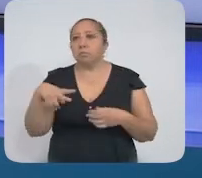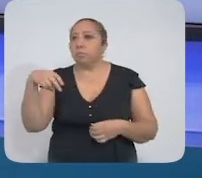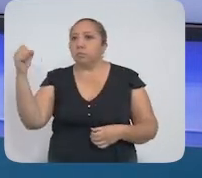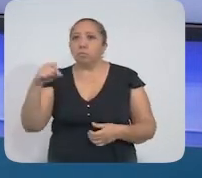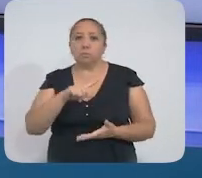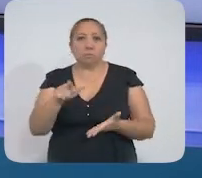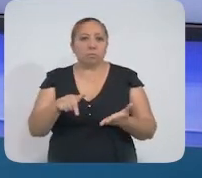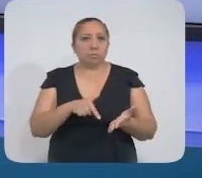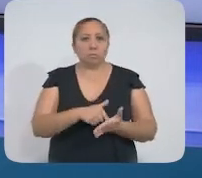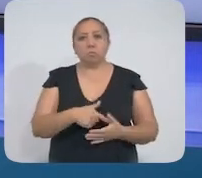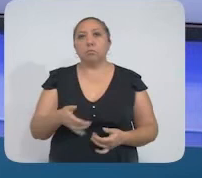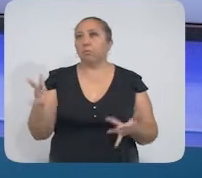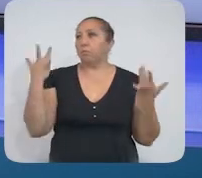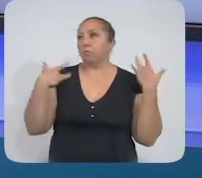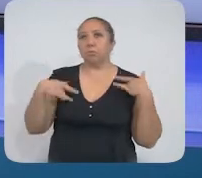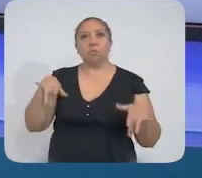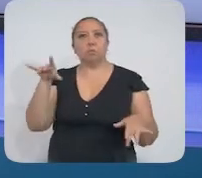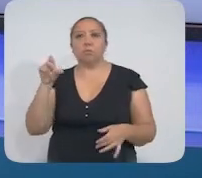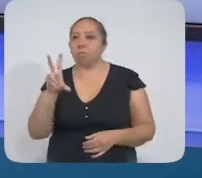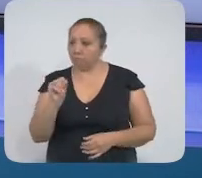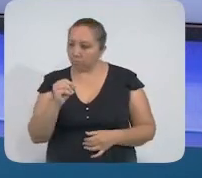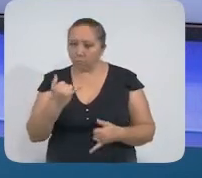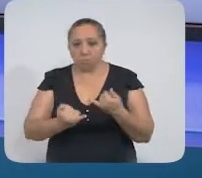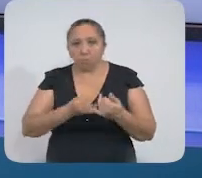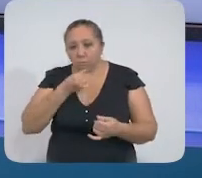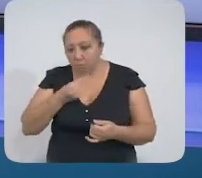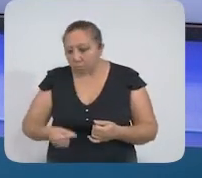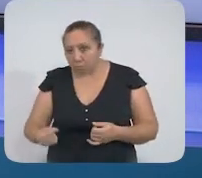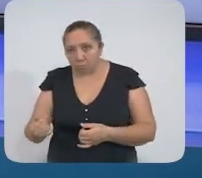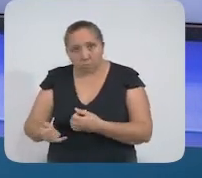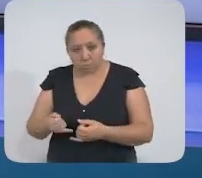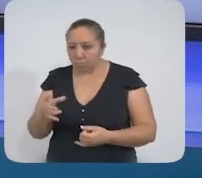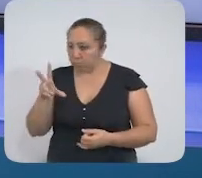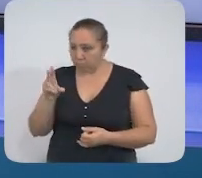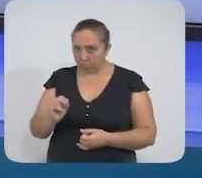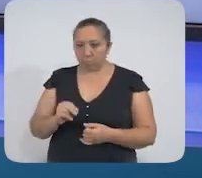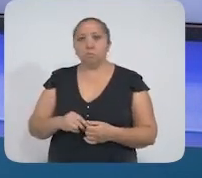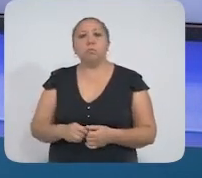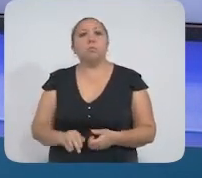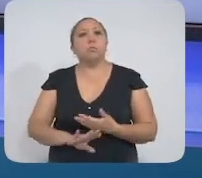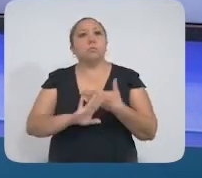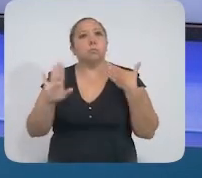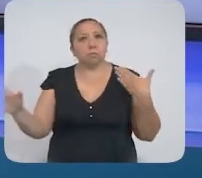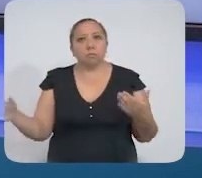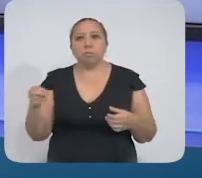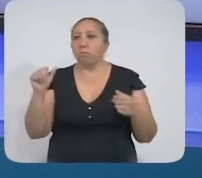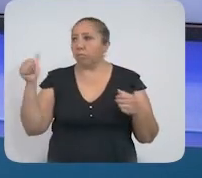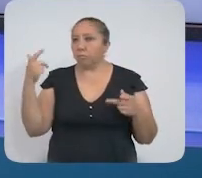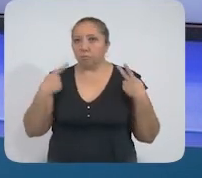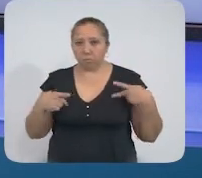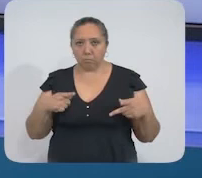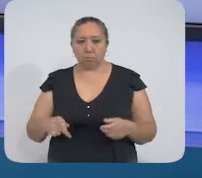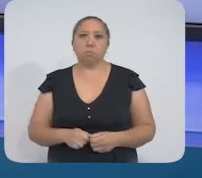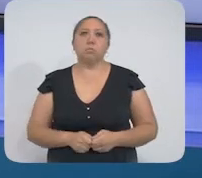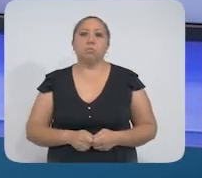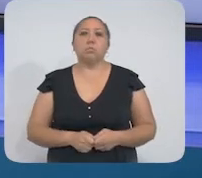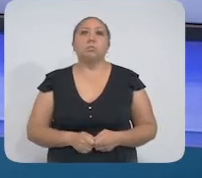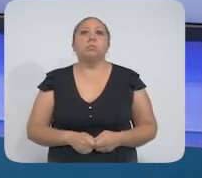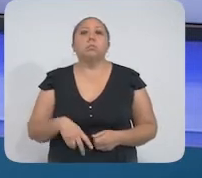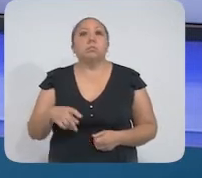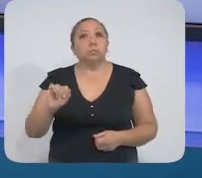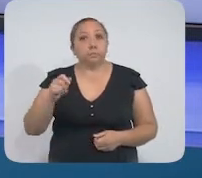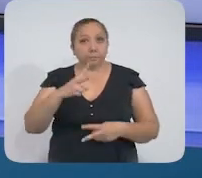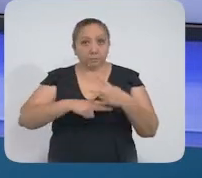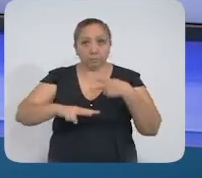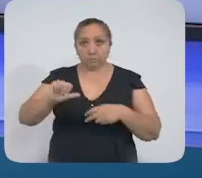COVID-19. Tzokole, katik de eche, wale maskun bin meyahe, chenle tika hokok, besan utialu bin man, umman